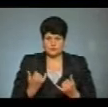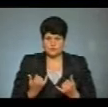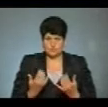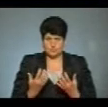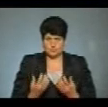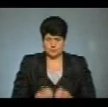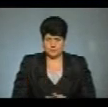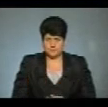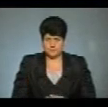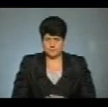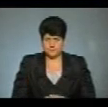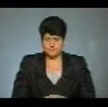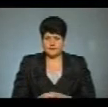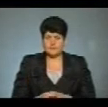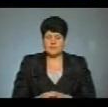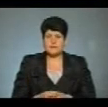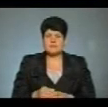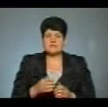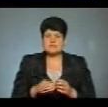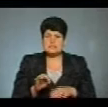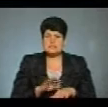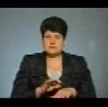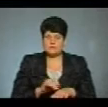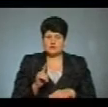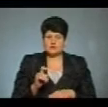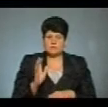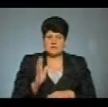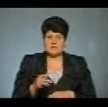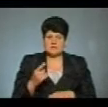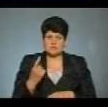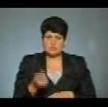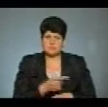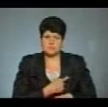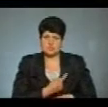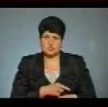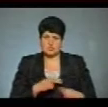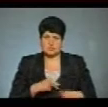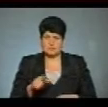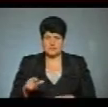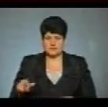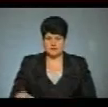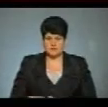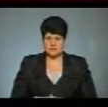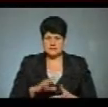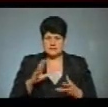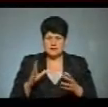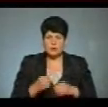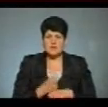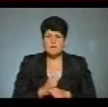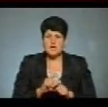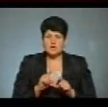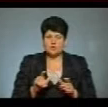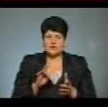сьогоднішньому дню. Серед захворілих 151 медичний працівник. Загалом лабораторний центр